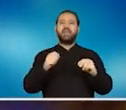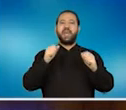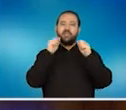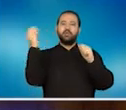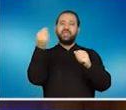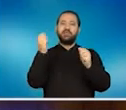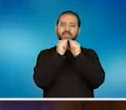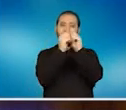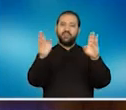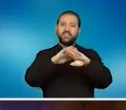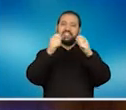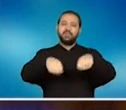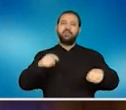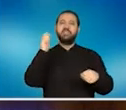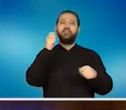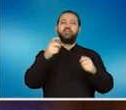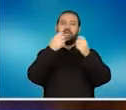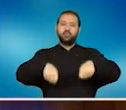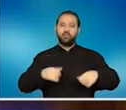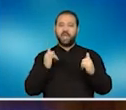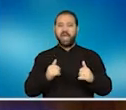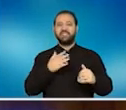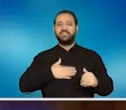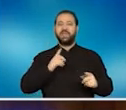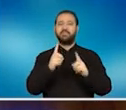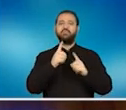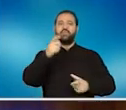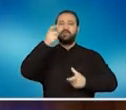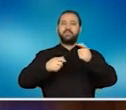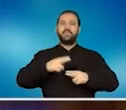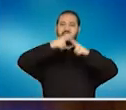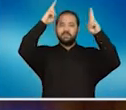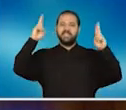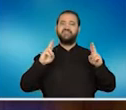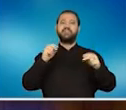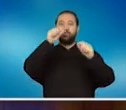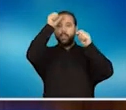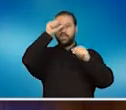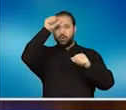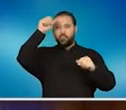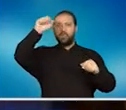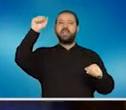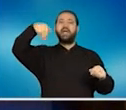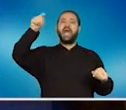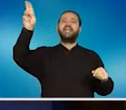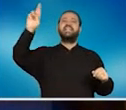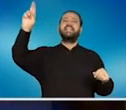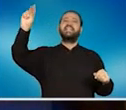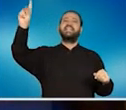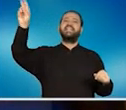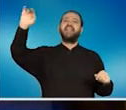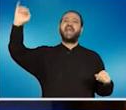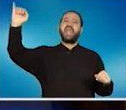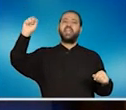În al Preasfinția voastră ne-am propus ca în această ediție să vorbim despre Sfântul Mitropolit Andrei Șaguna al